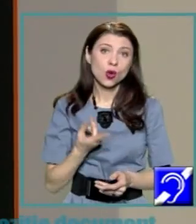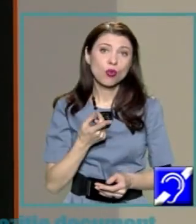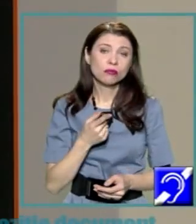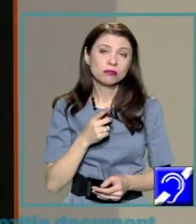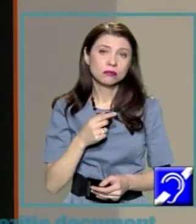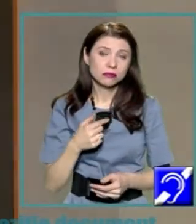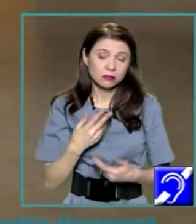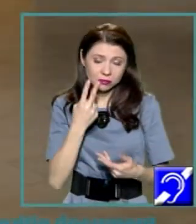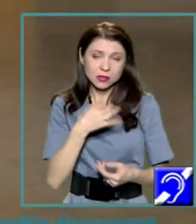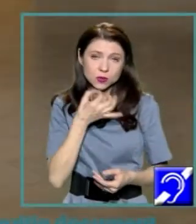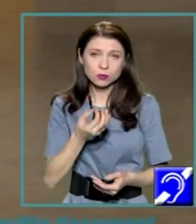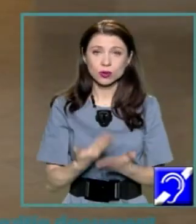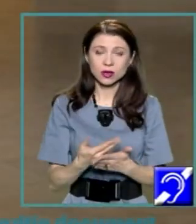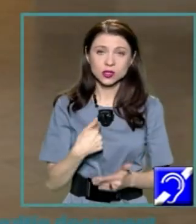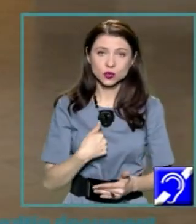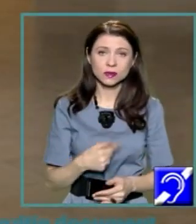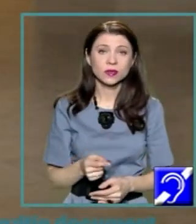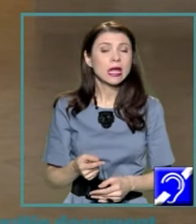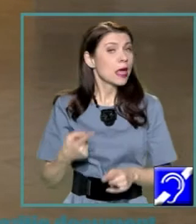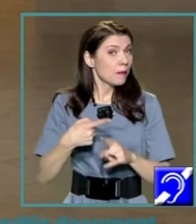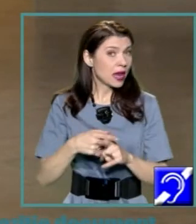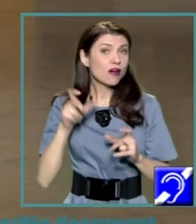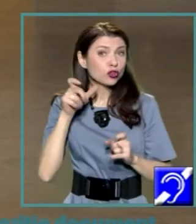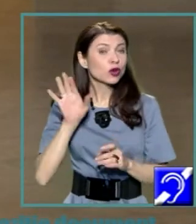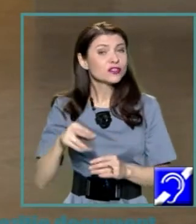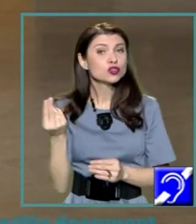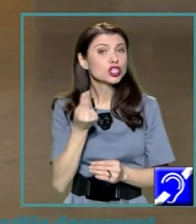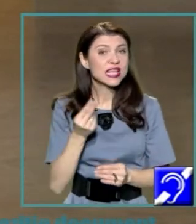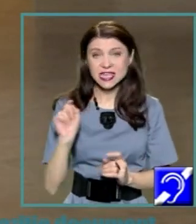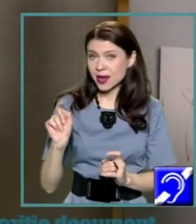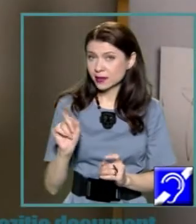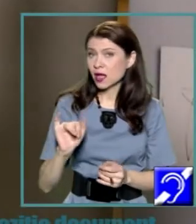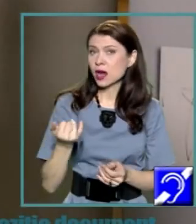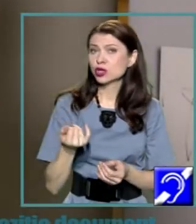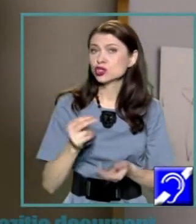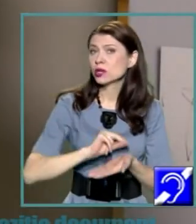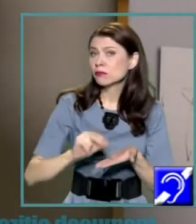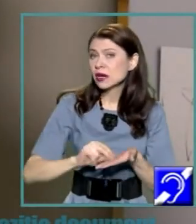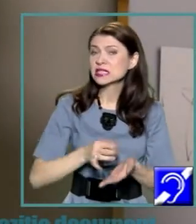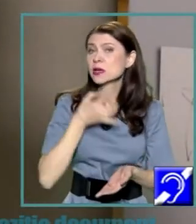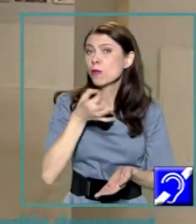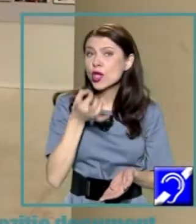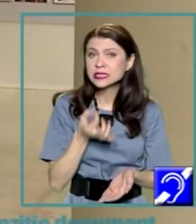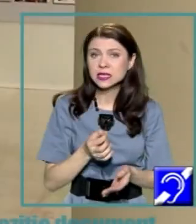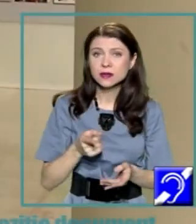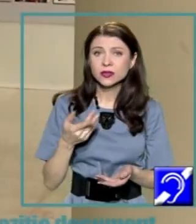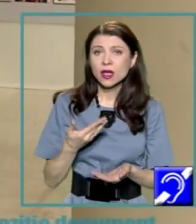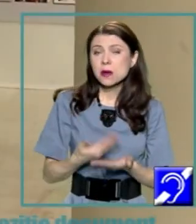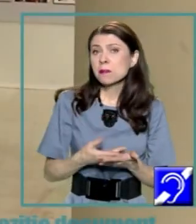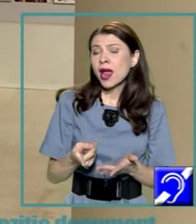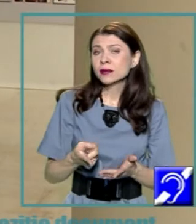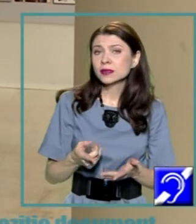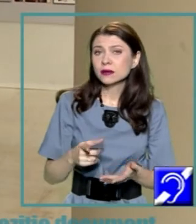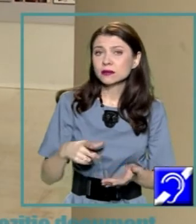cum și prezint. Pe lângă fotografii sunt și câteva desene de ale tale, schițe, manuscrise, poezii. Practic, e